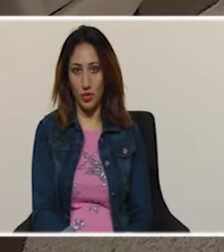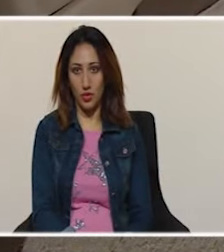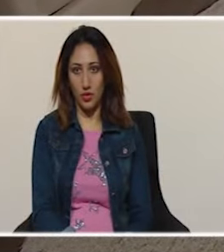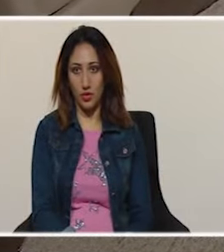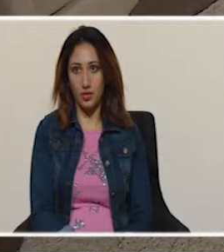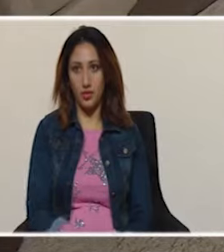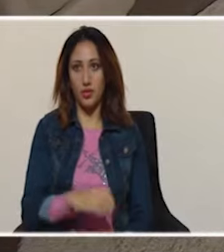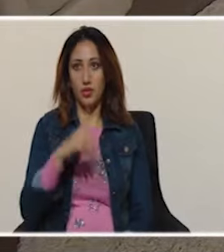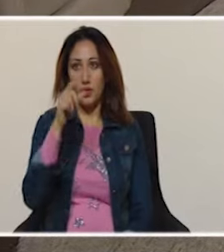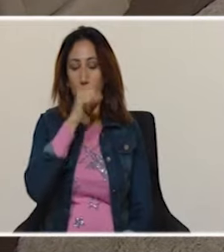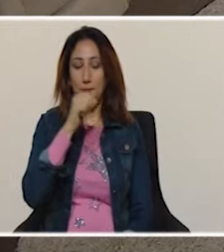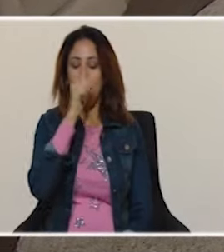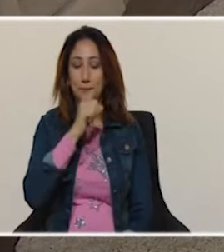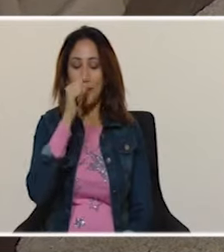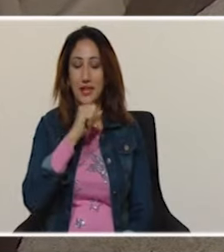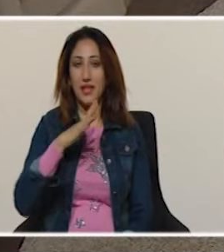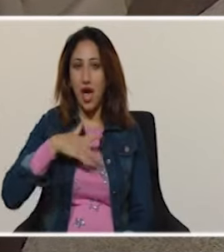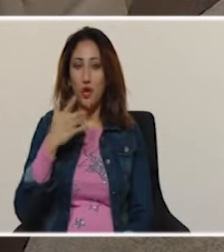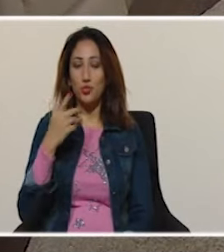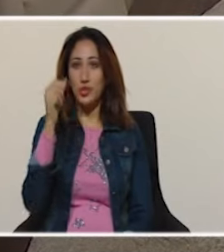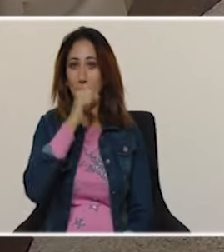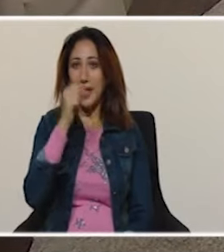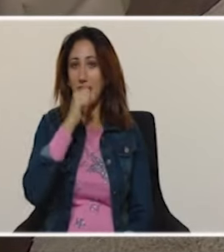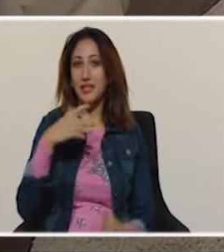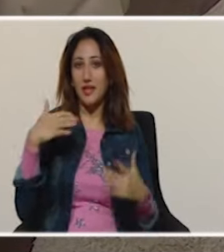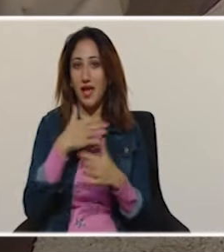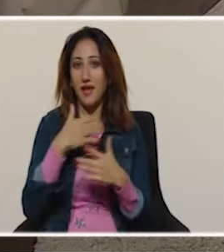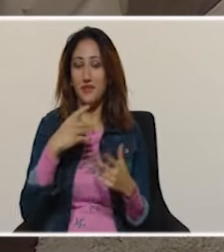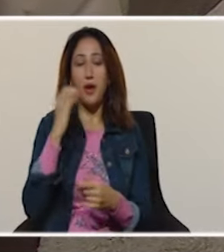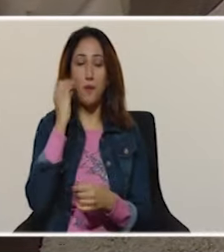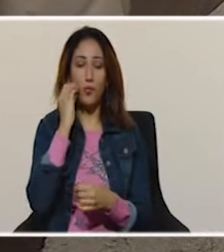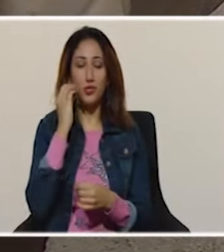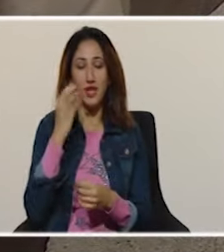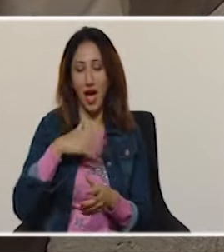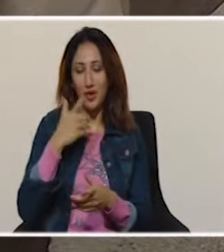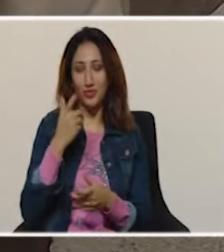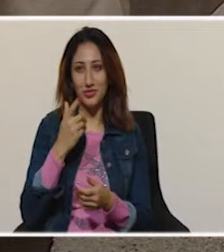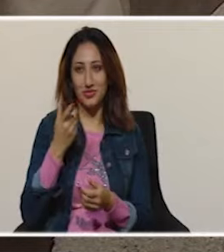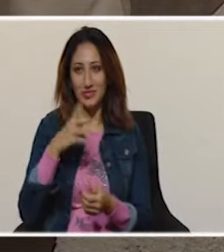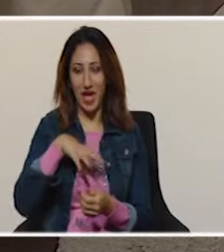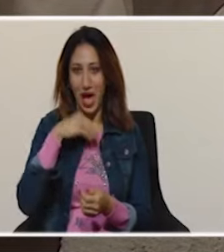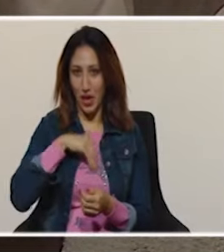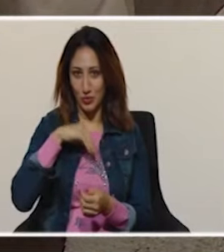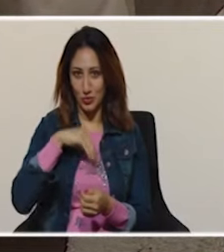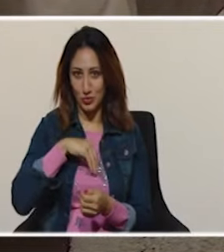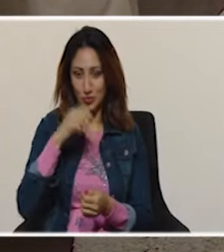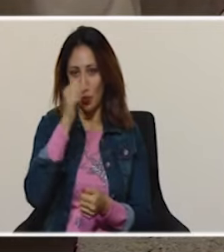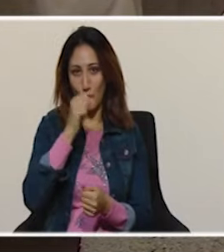عايزه افرح، نفسي افرح، نفسي اغني، عايزه ابوسك مش عارفه ليه. طب غني بقى غنى لوحدك انت بقى